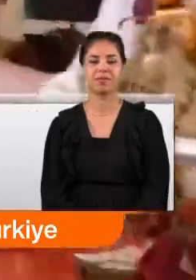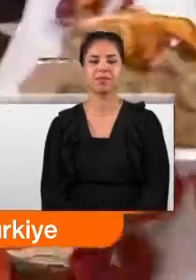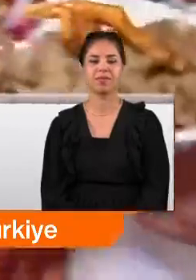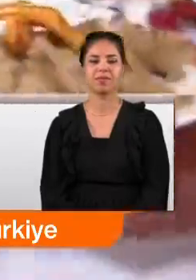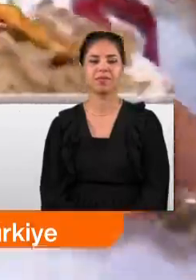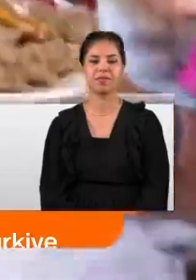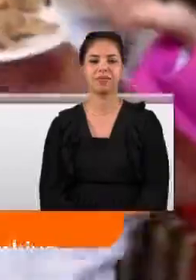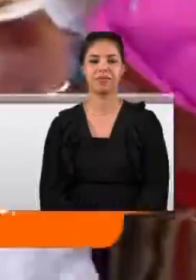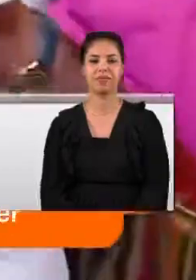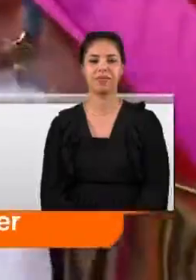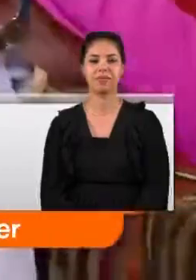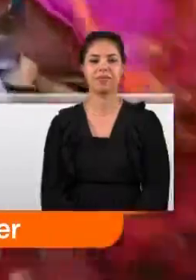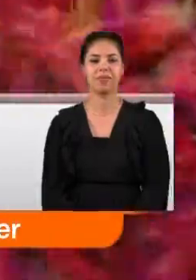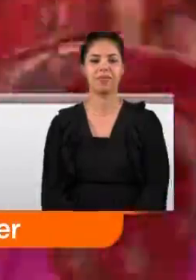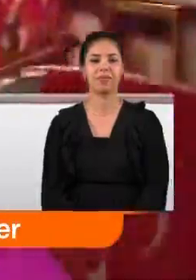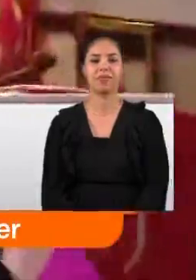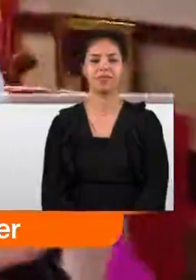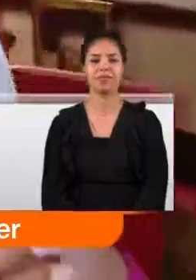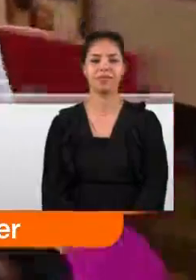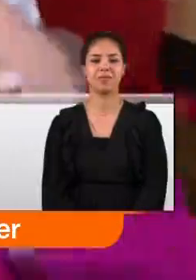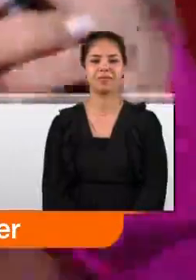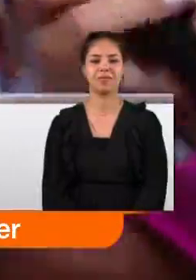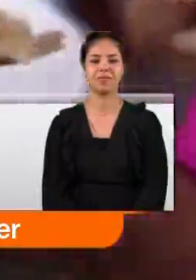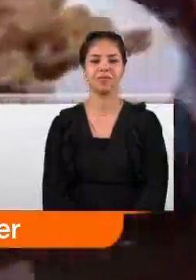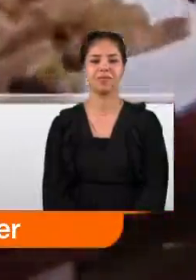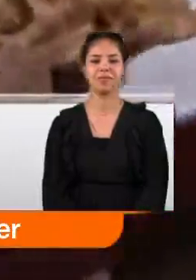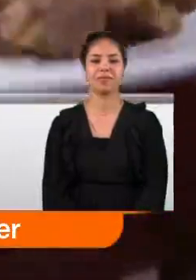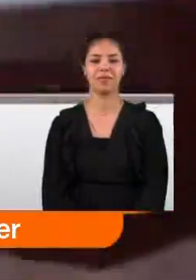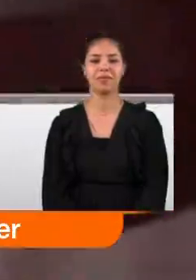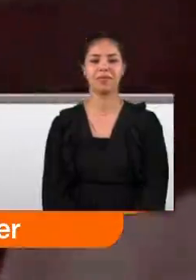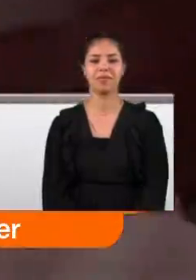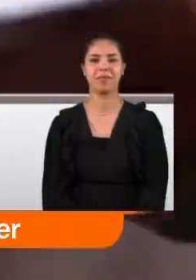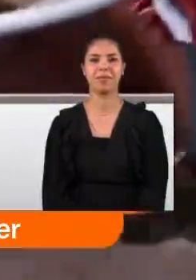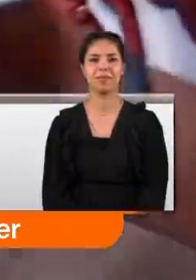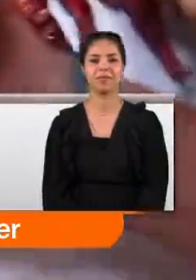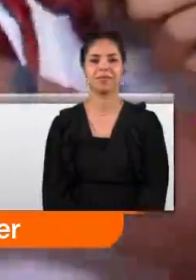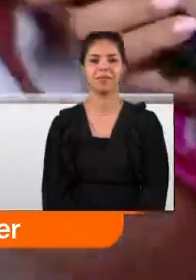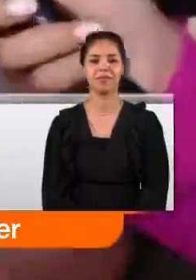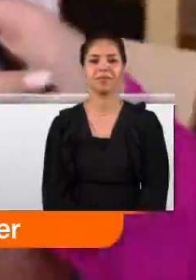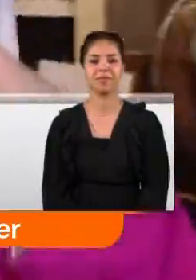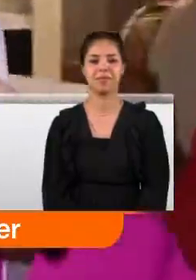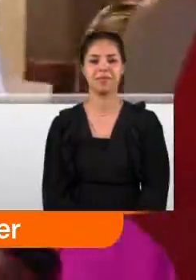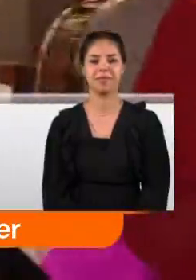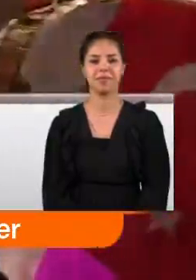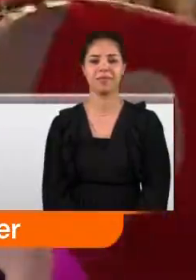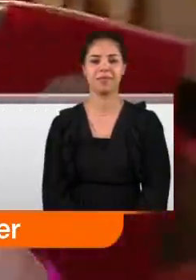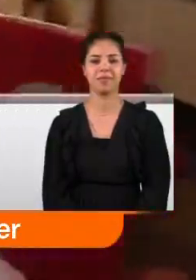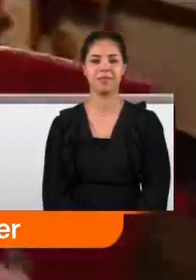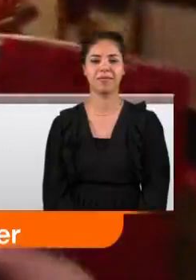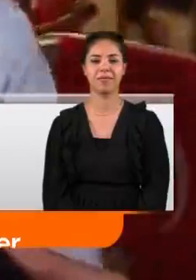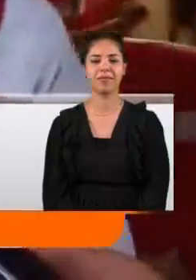Ciğeri var, yanında da biberi var. Abi güzel Edirne, sende